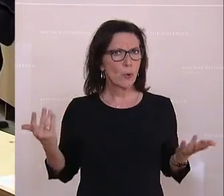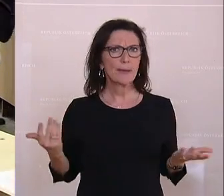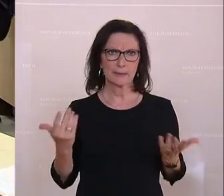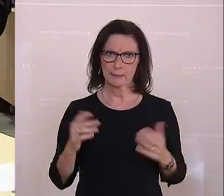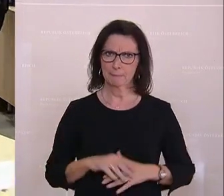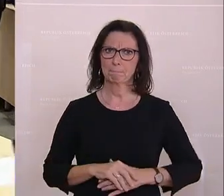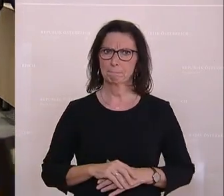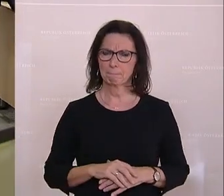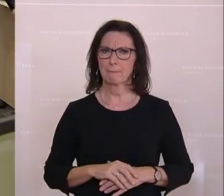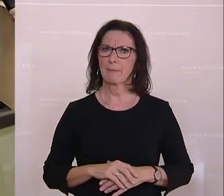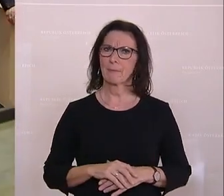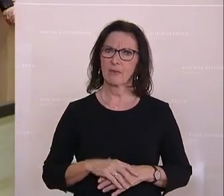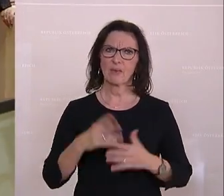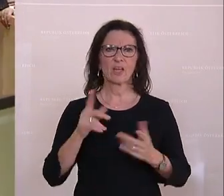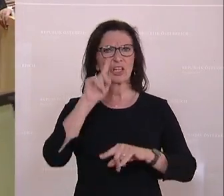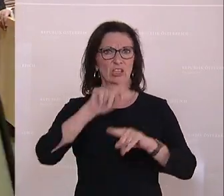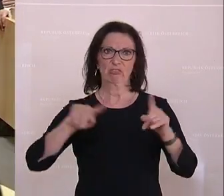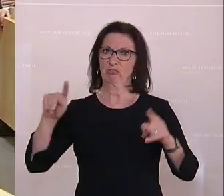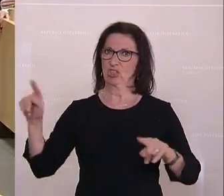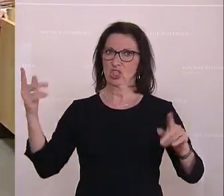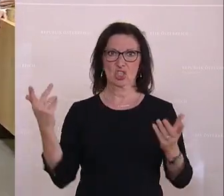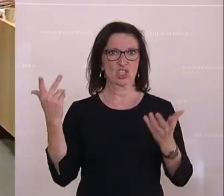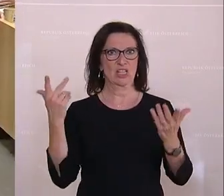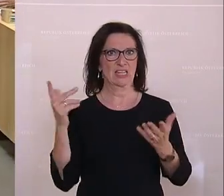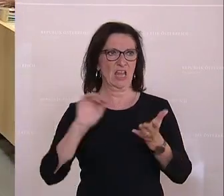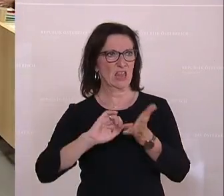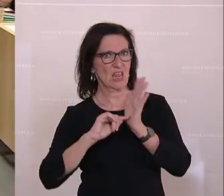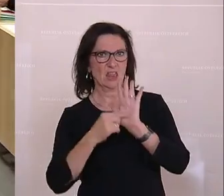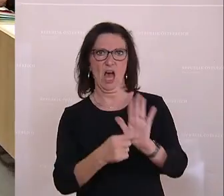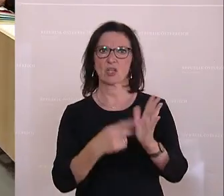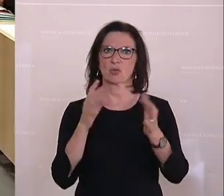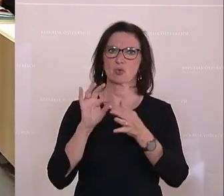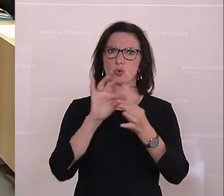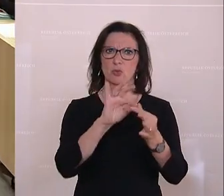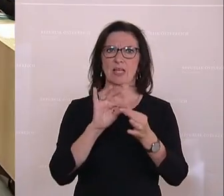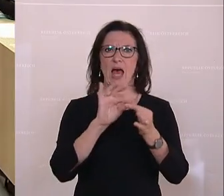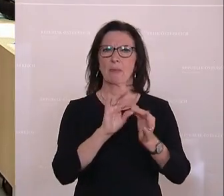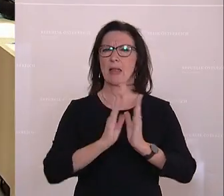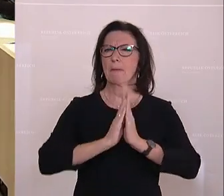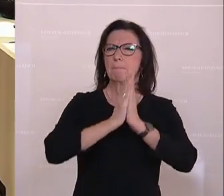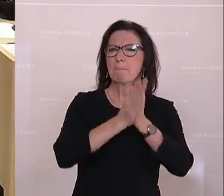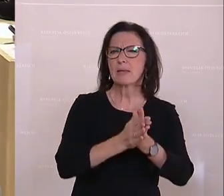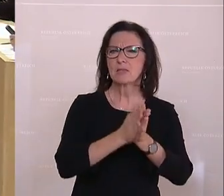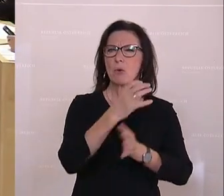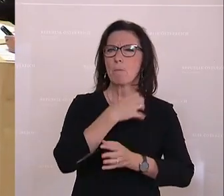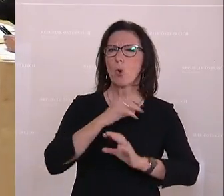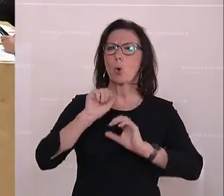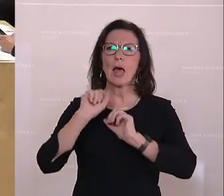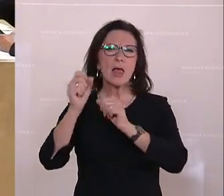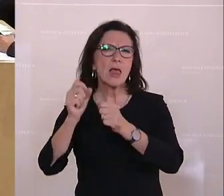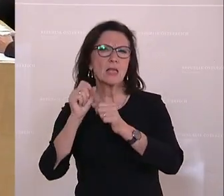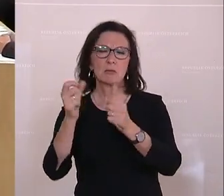Nächster Redner, Hermann Gahr, ÖVP. Was die Wirksamkeit und die Treffsicherheit von Petitionen und Bürgerinitiativen